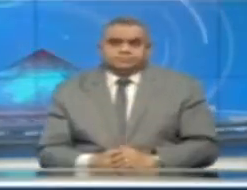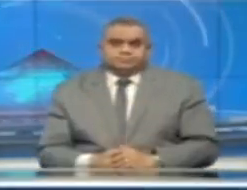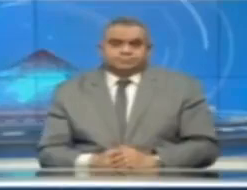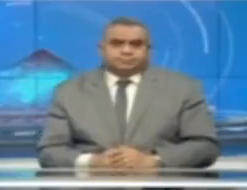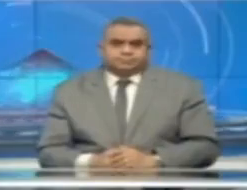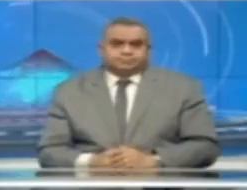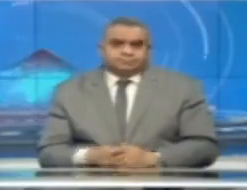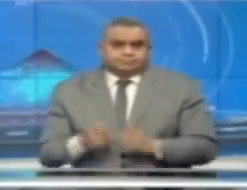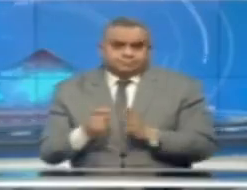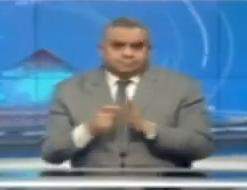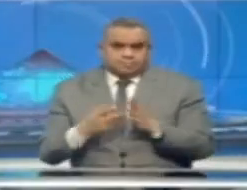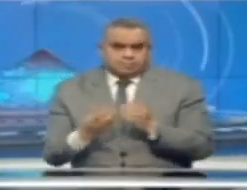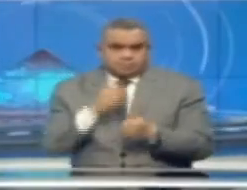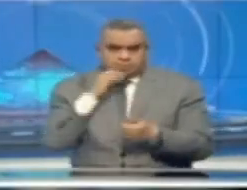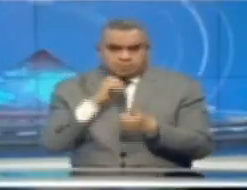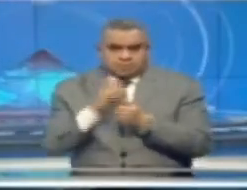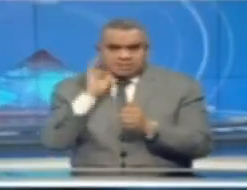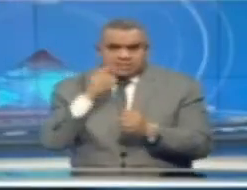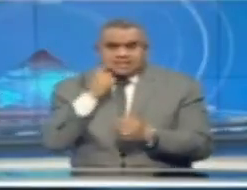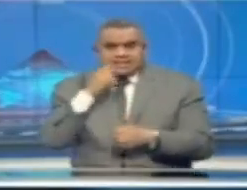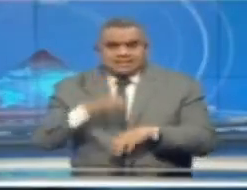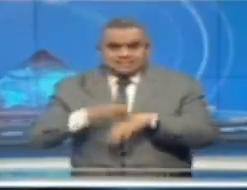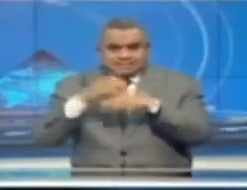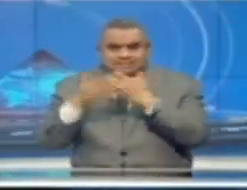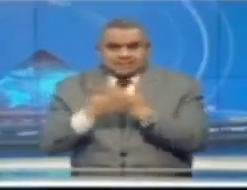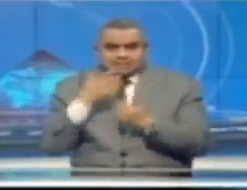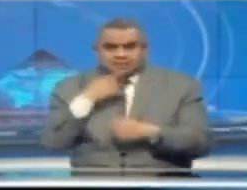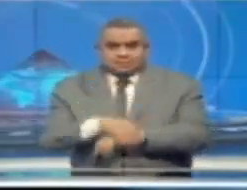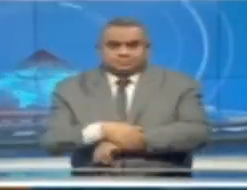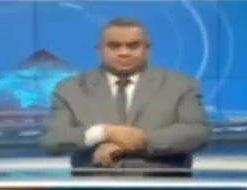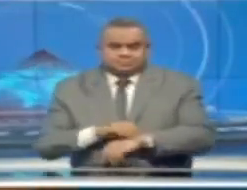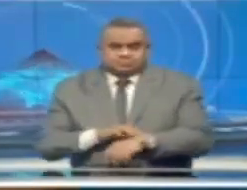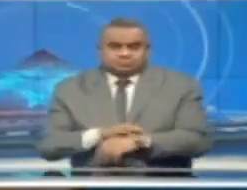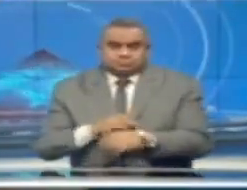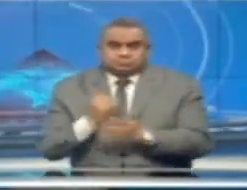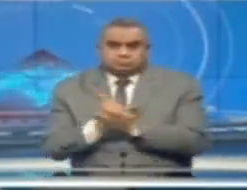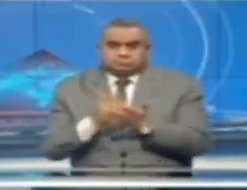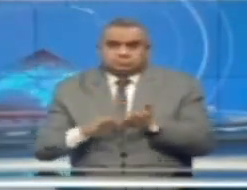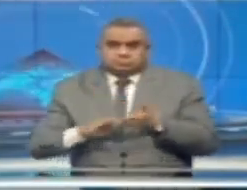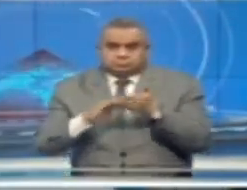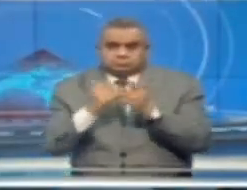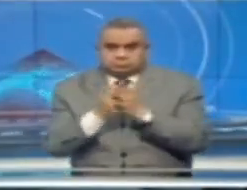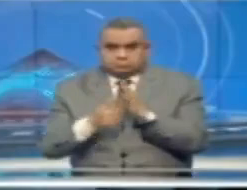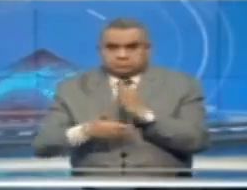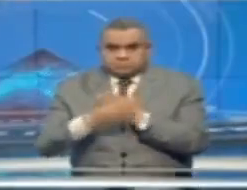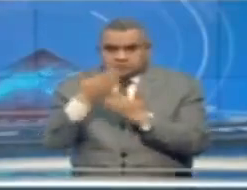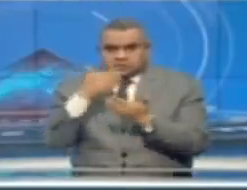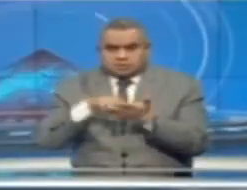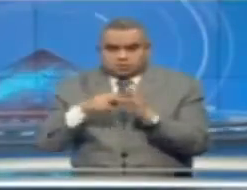هنساعده يبدأ من جديد وبكل حب احنا معاه.